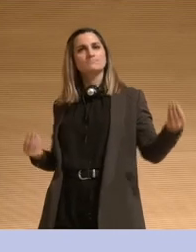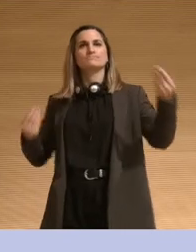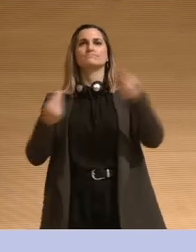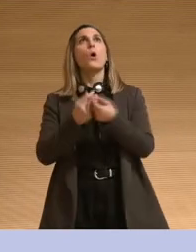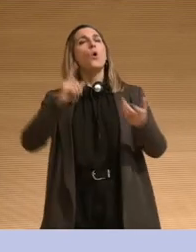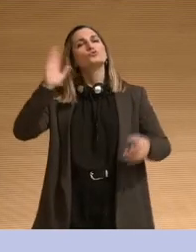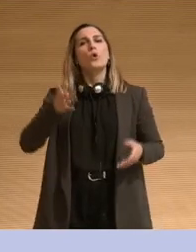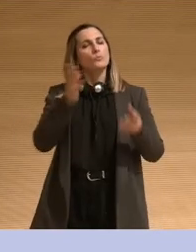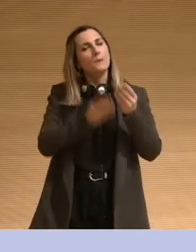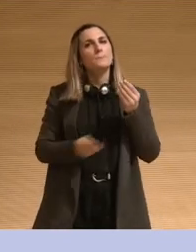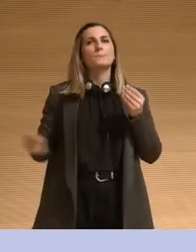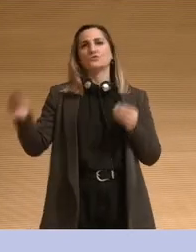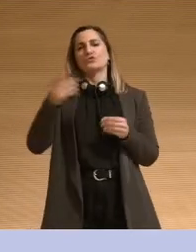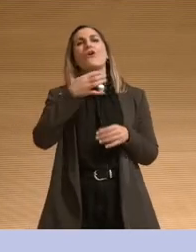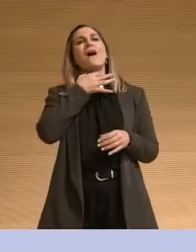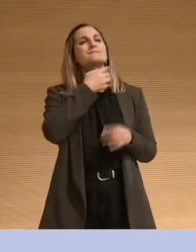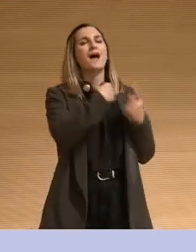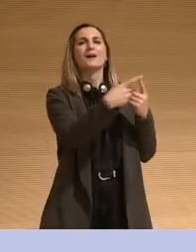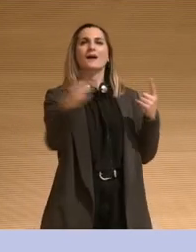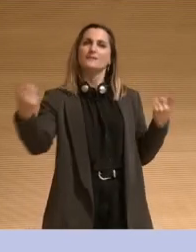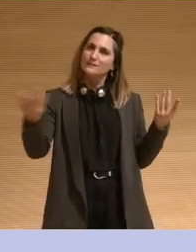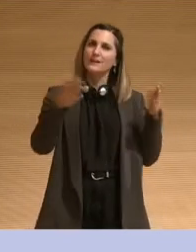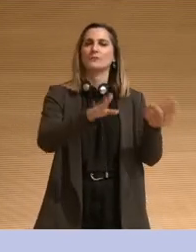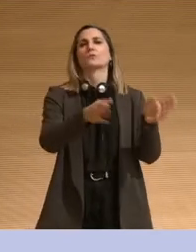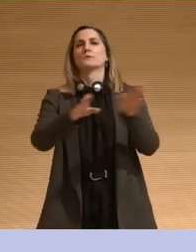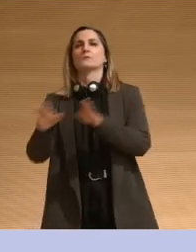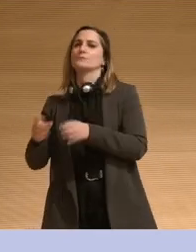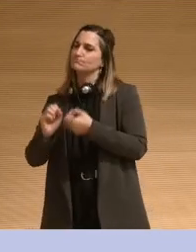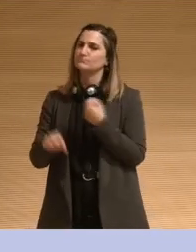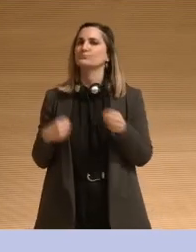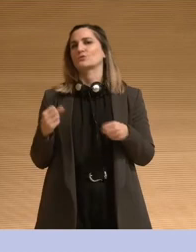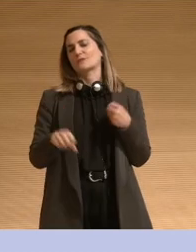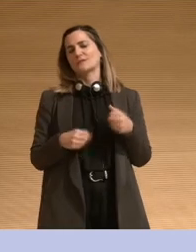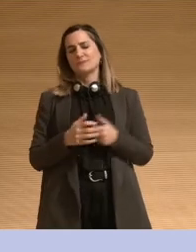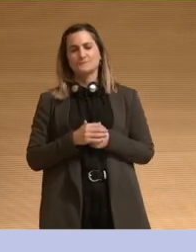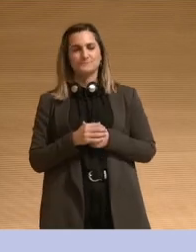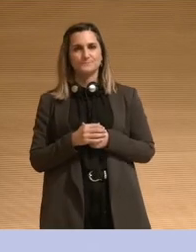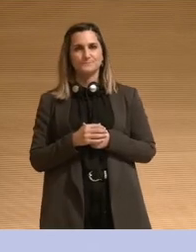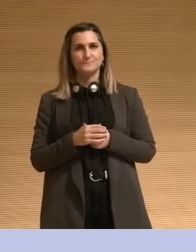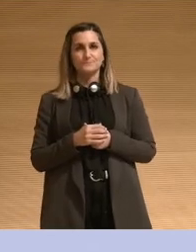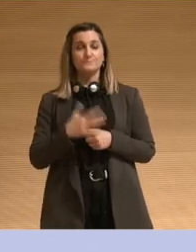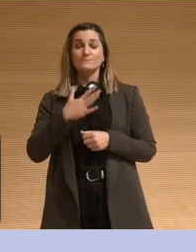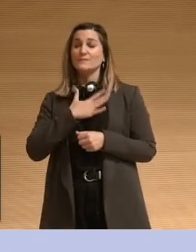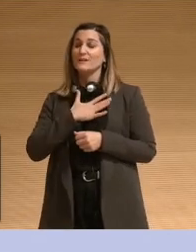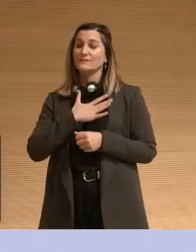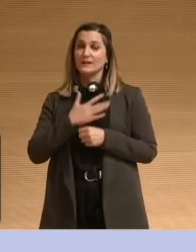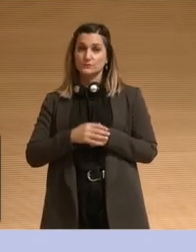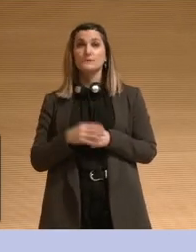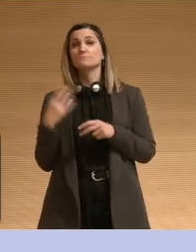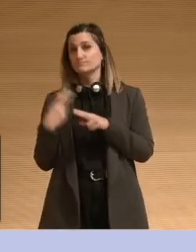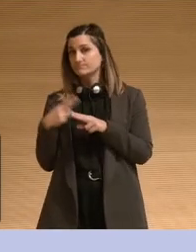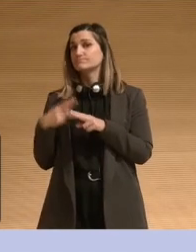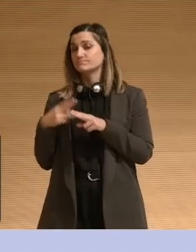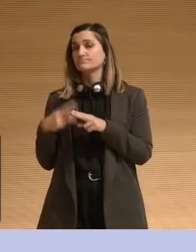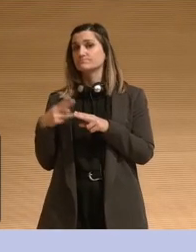όσο καλύτερο δυνατόν τρόπο στις ανάγκες των ανθρώπων που τις προσεγγίζουν. Σας ευχαριστούμε και είναι πολύ σημαντικό